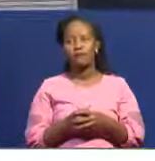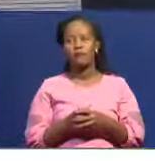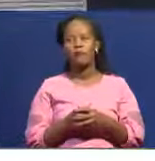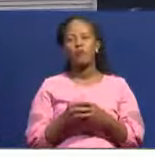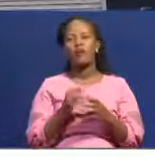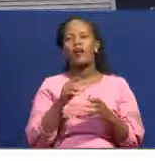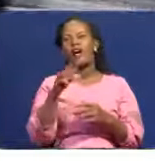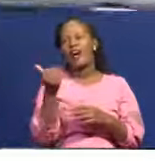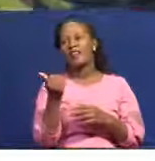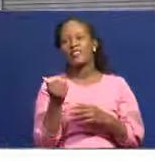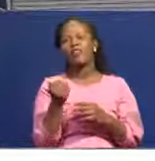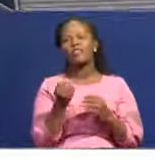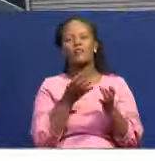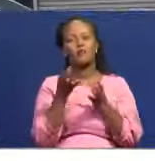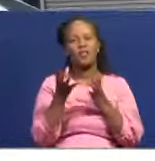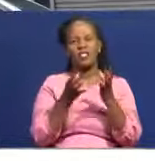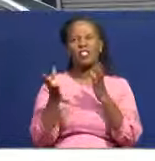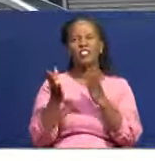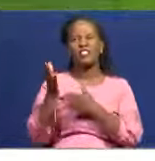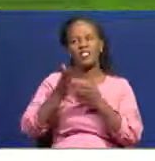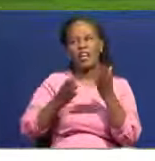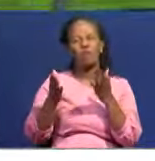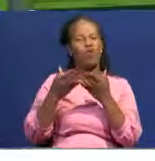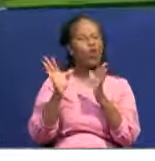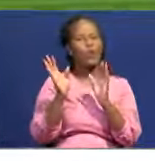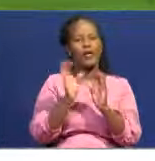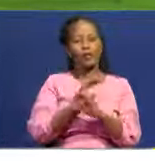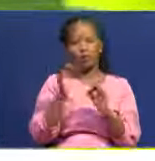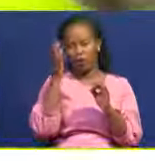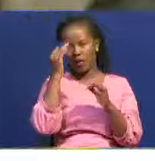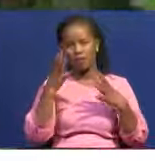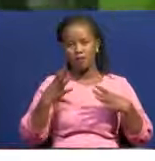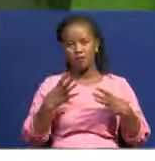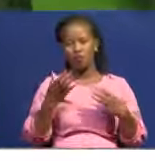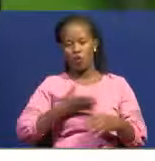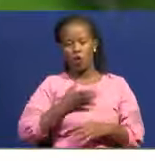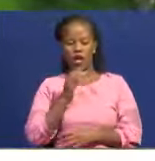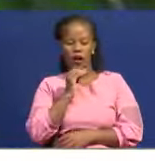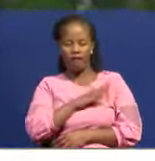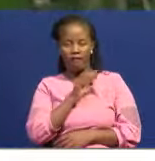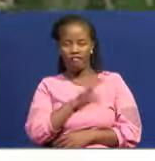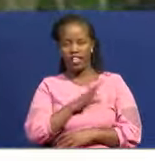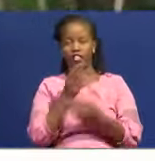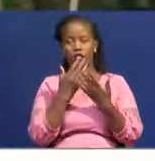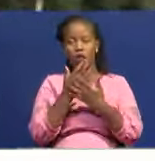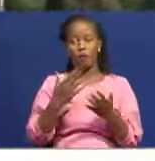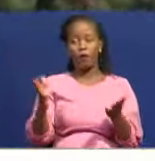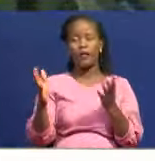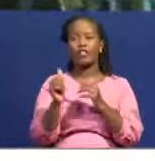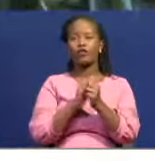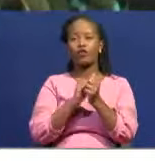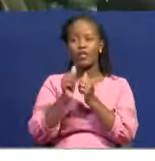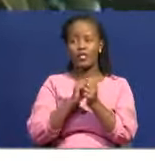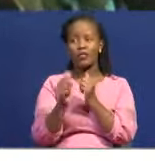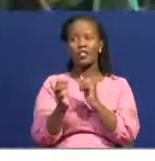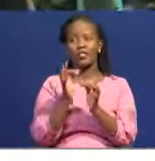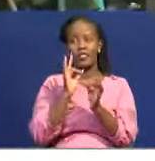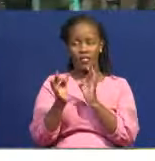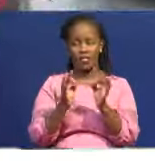Biashara nyingine hata hivyo hazikufunguliwa wenyewe, wakihofia kuporwa na kuharibiwa kwa mali yao endapo kutakuwa na